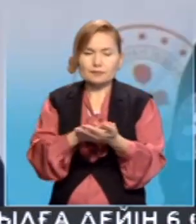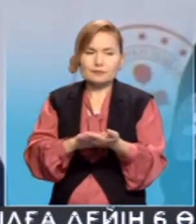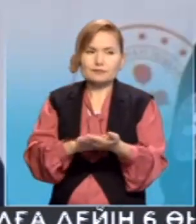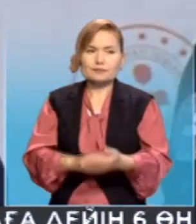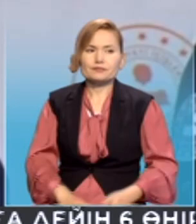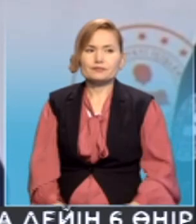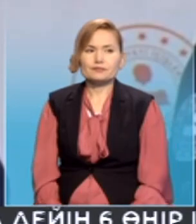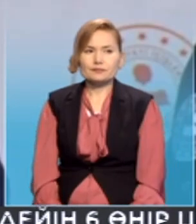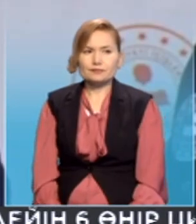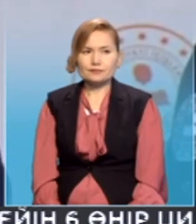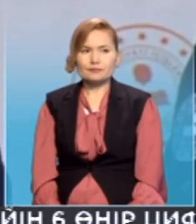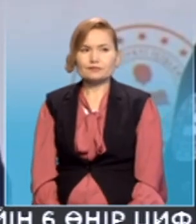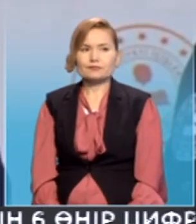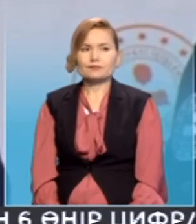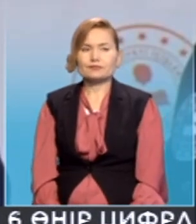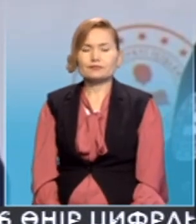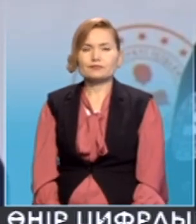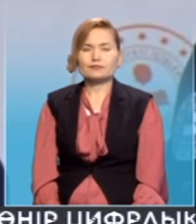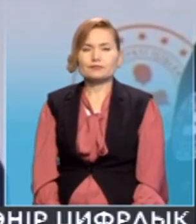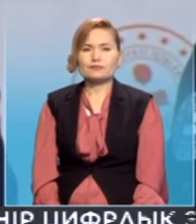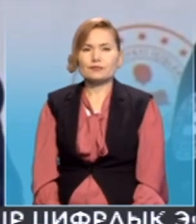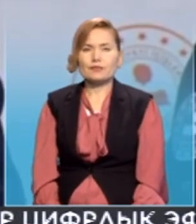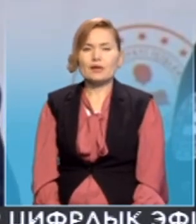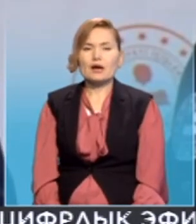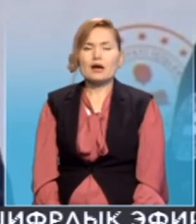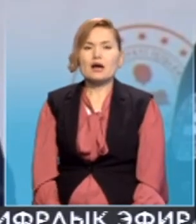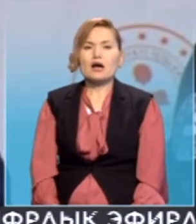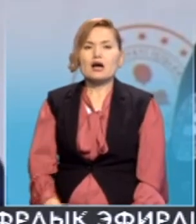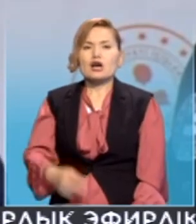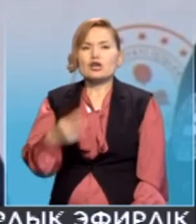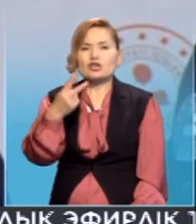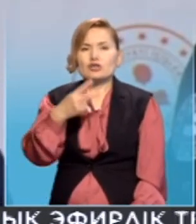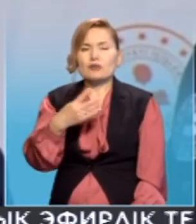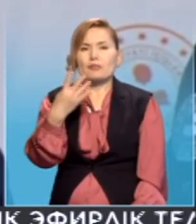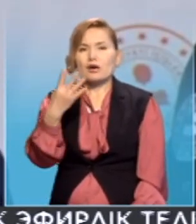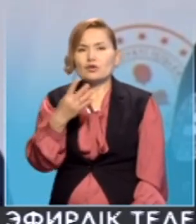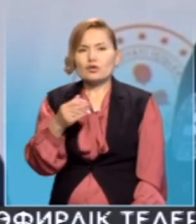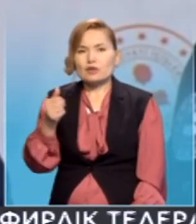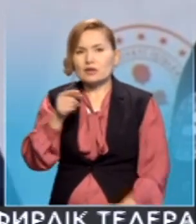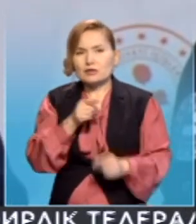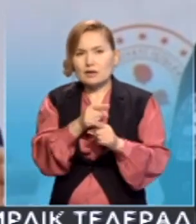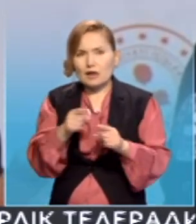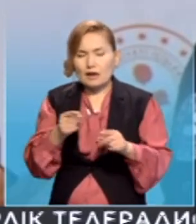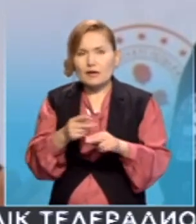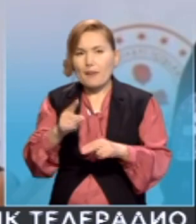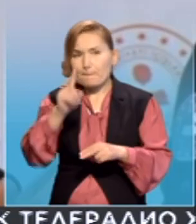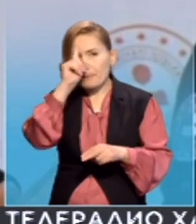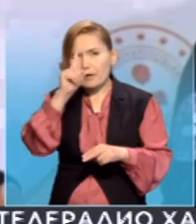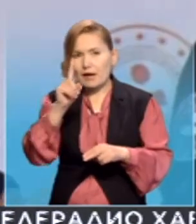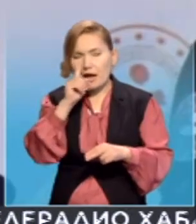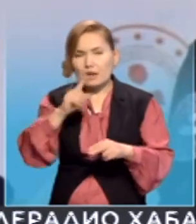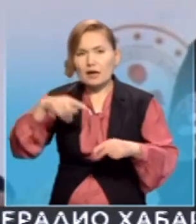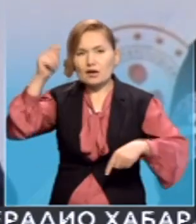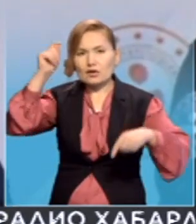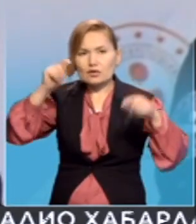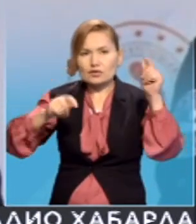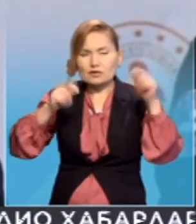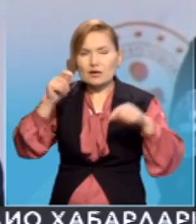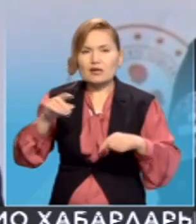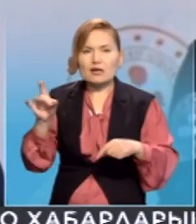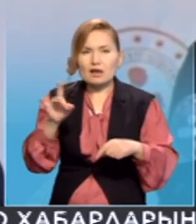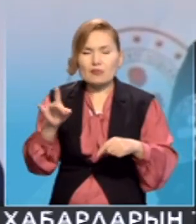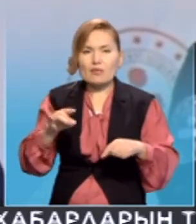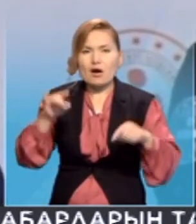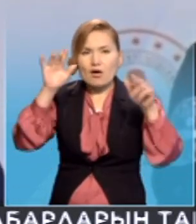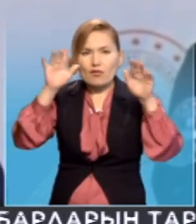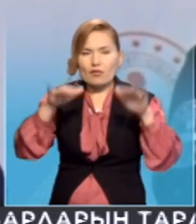Олайын олдуу екі андан итибарен. Соңғы 24 сағатта бірнеше аймақта бір айлық жаңбыр мөлшері жауды. Синоптиктер жауын әзірге басылмайды деп